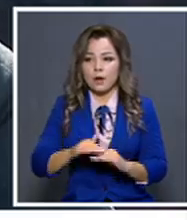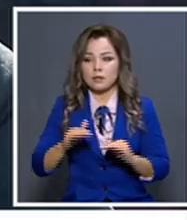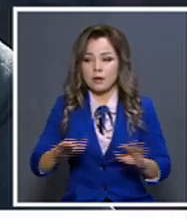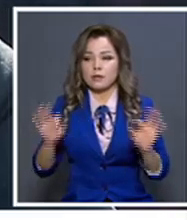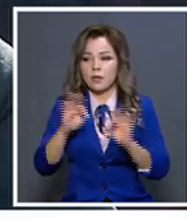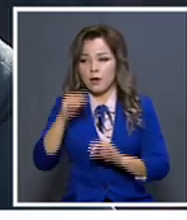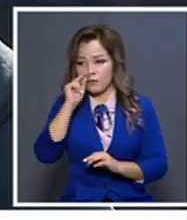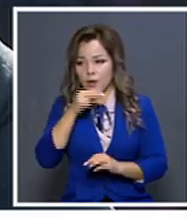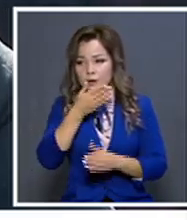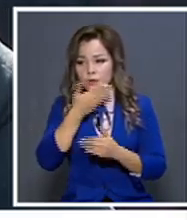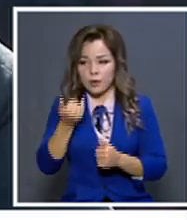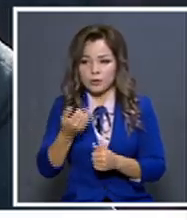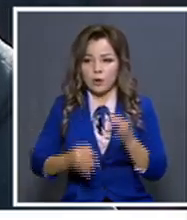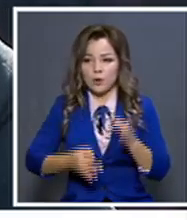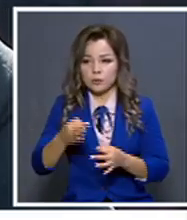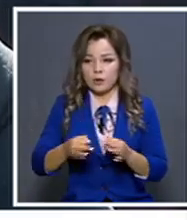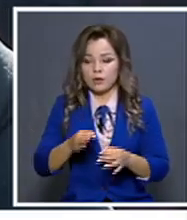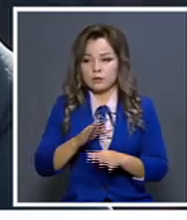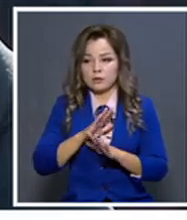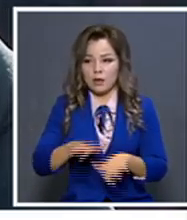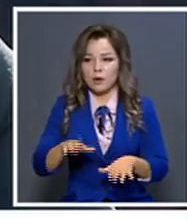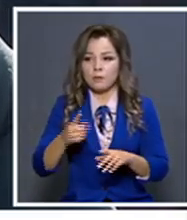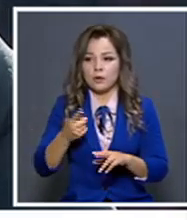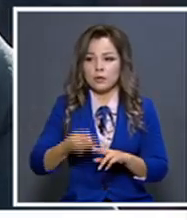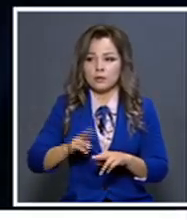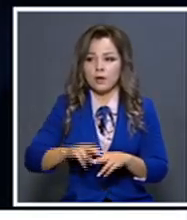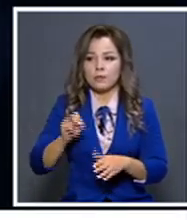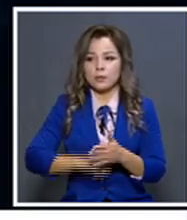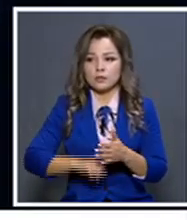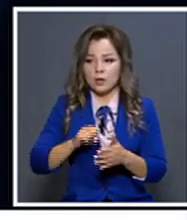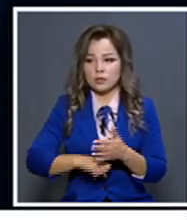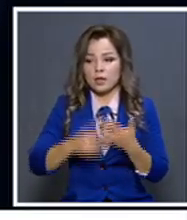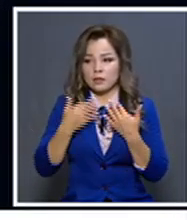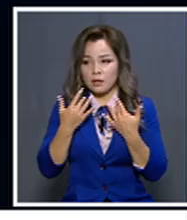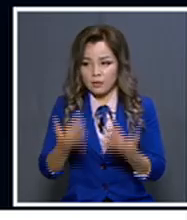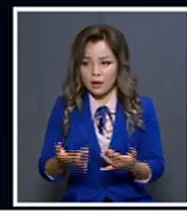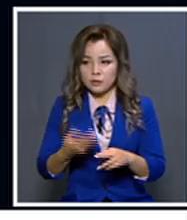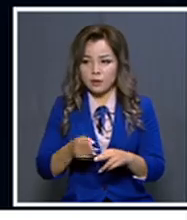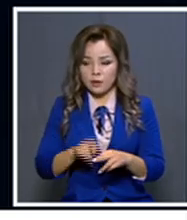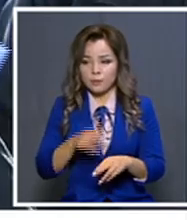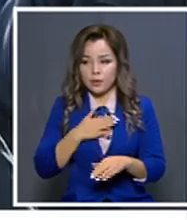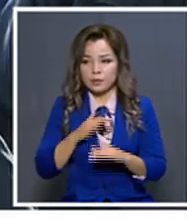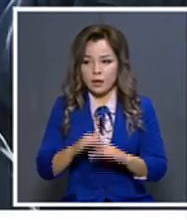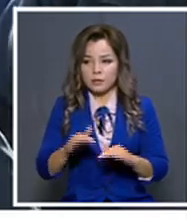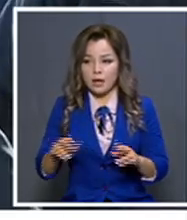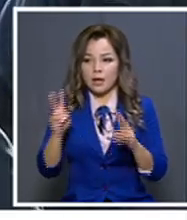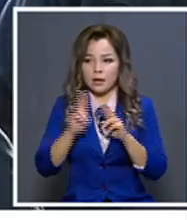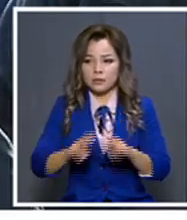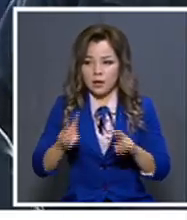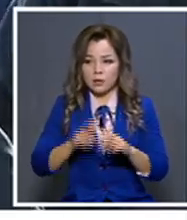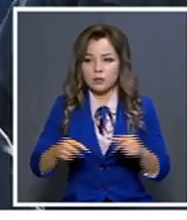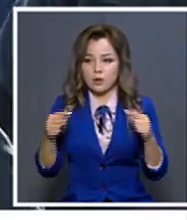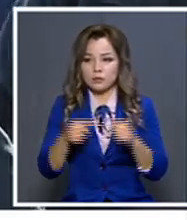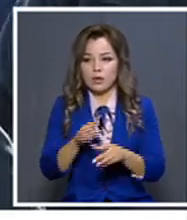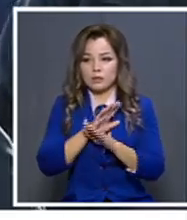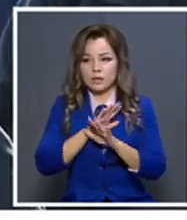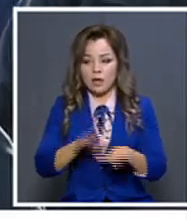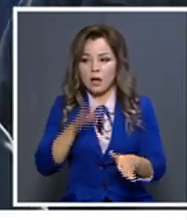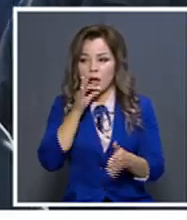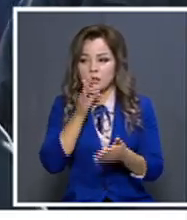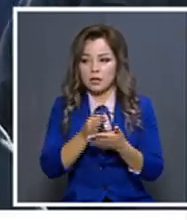ешқандай кінәсіз сотталып кетіп отыр. Мүмкін біреуге көрсеткіш керек болған шығар. Соғышы кеткен шығар біздің балаларымыз. Экспертиза дәлелдемеген ешқандай